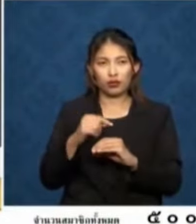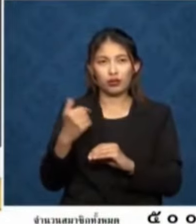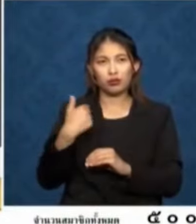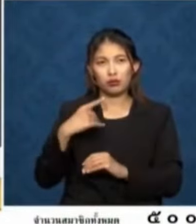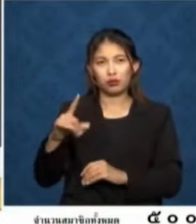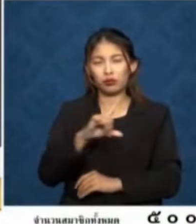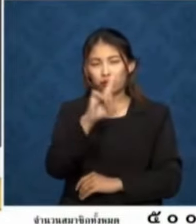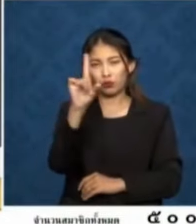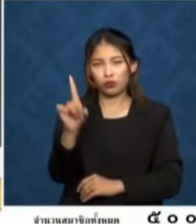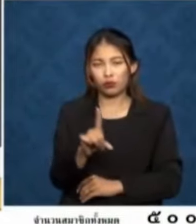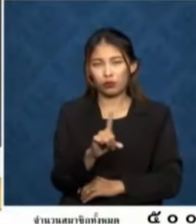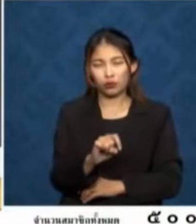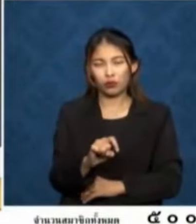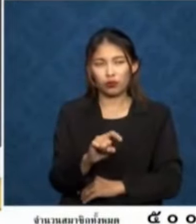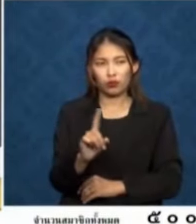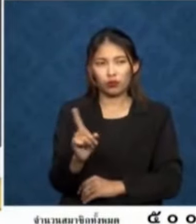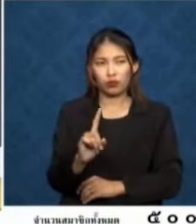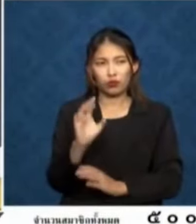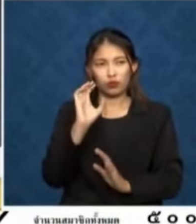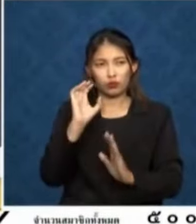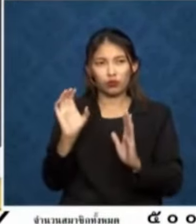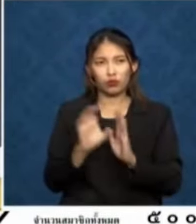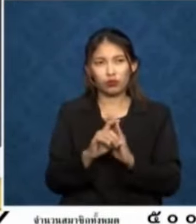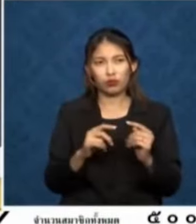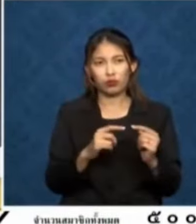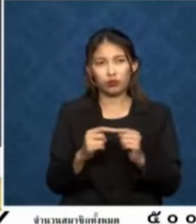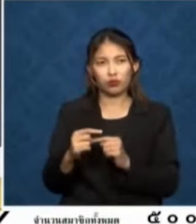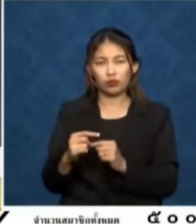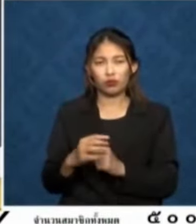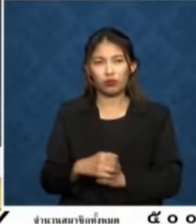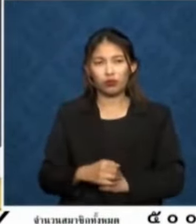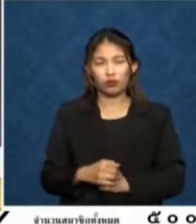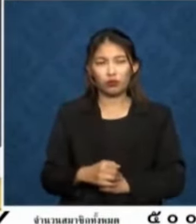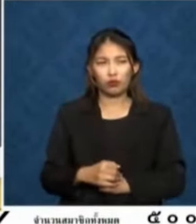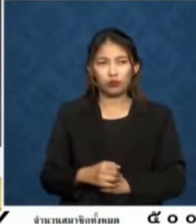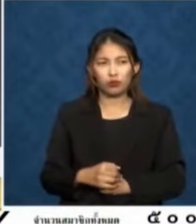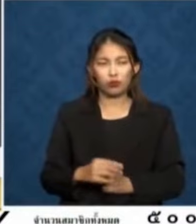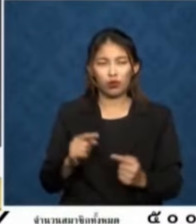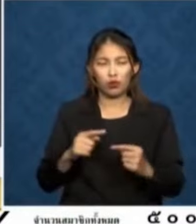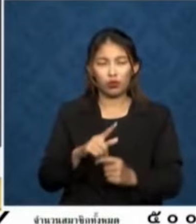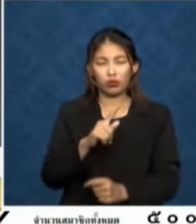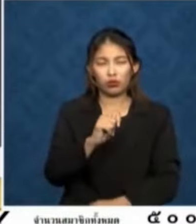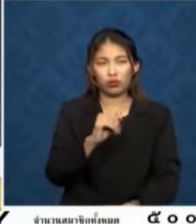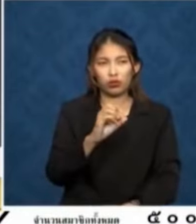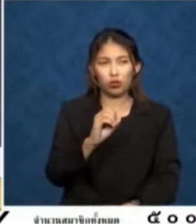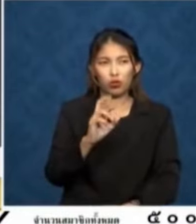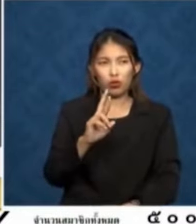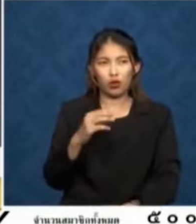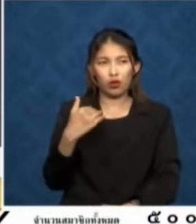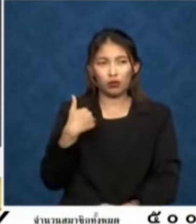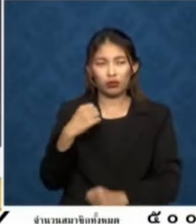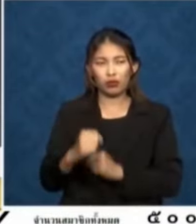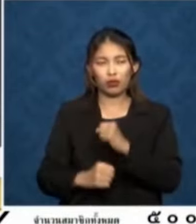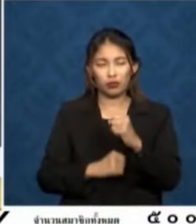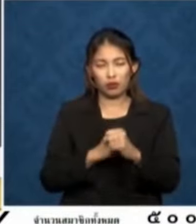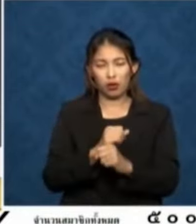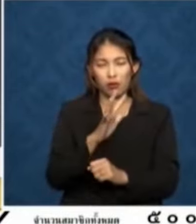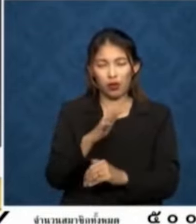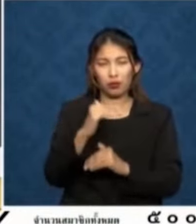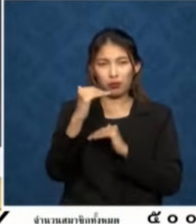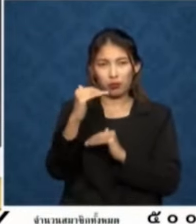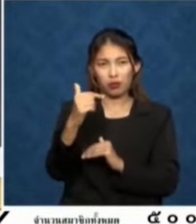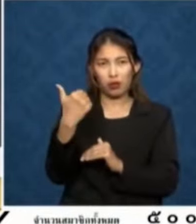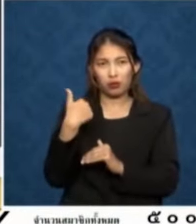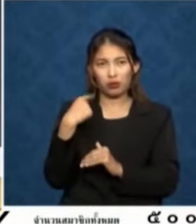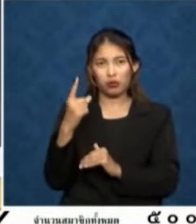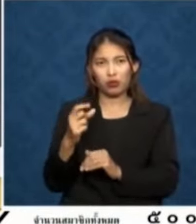สงสัยค่ะสไลด์ต่อไปค่ะประเด็นแรกนะคะใน Tระบุว่าภายใน 5ปีผู้ยื่นข้อเสนอโครงการนะคะจะ